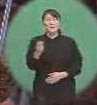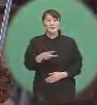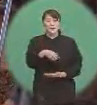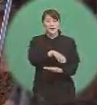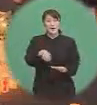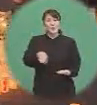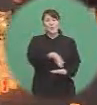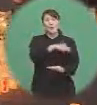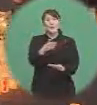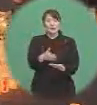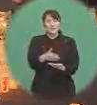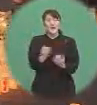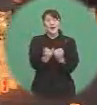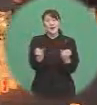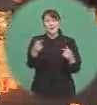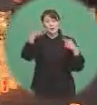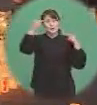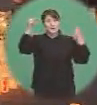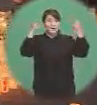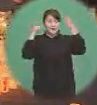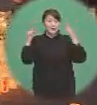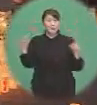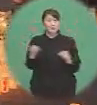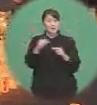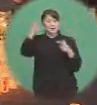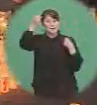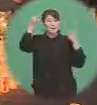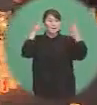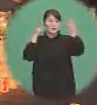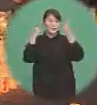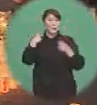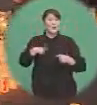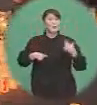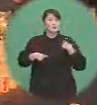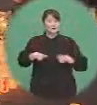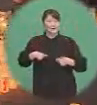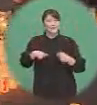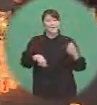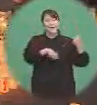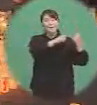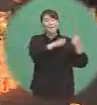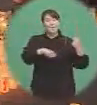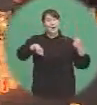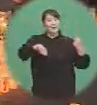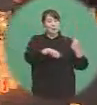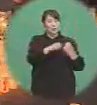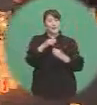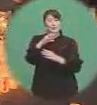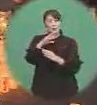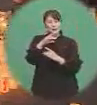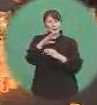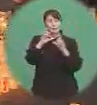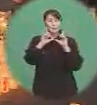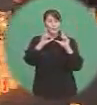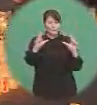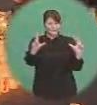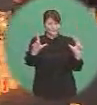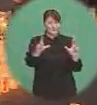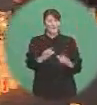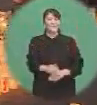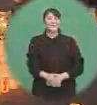また郡山女子大学短期大学部の学生がバイオリンとサックスの演奏を披露しました。